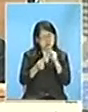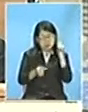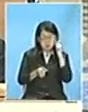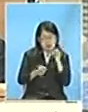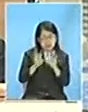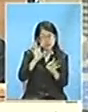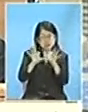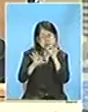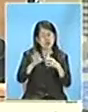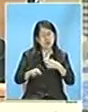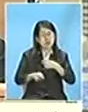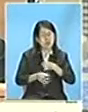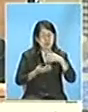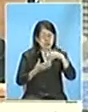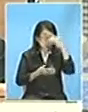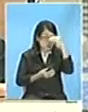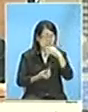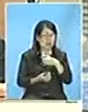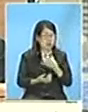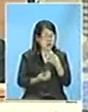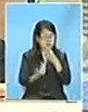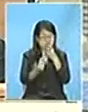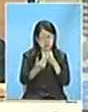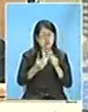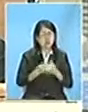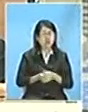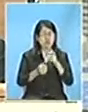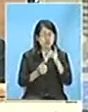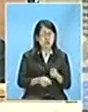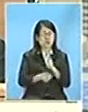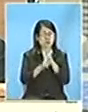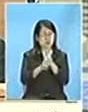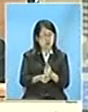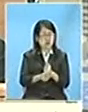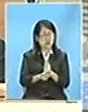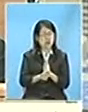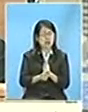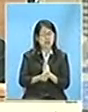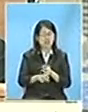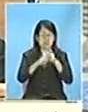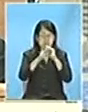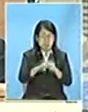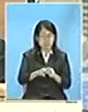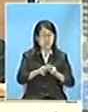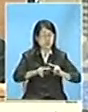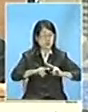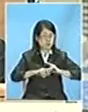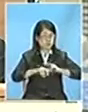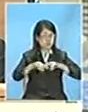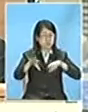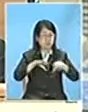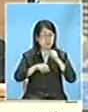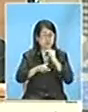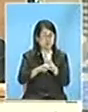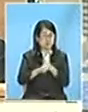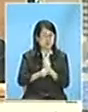นะควรจะอยู่ภายใต้นโยบายที่เป็นเอกภาพทางด้านการศึกษาอยู่ในจุดเดียวกันอยู่ใน